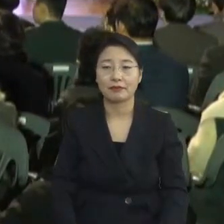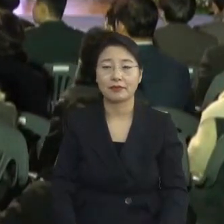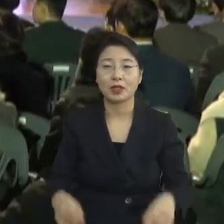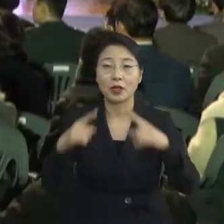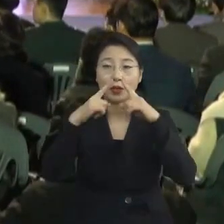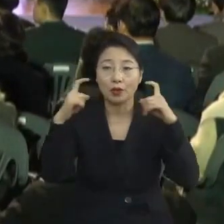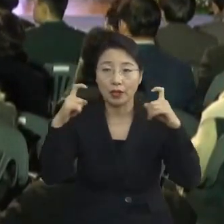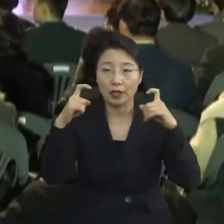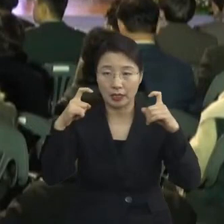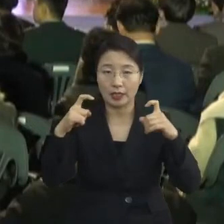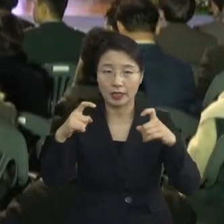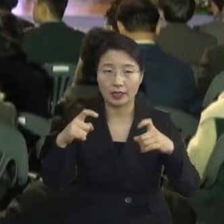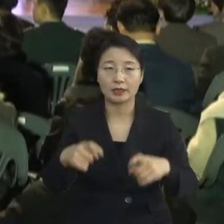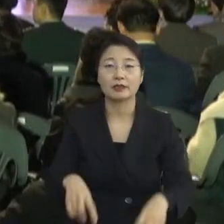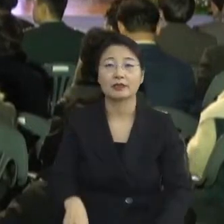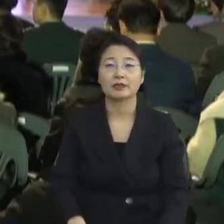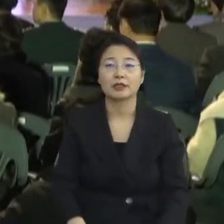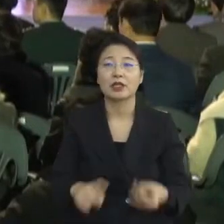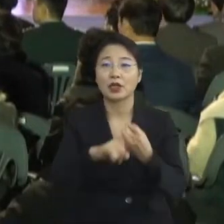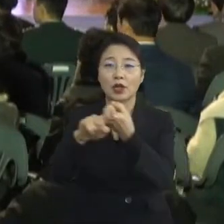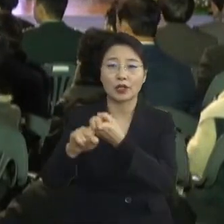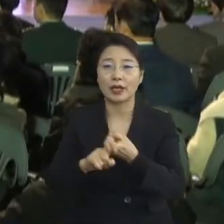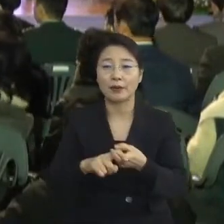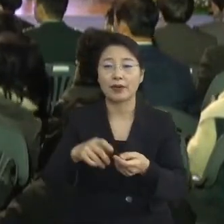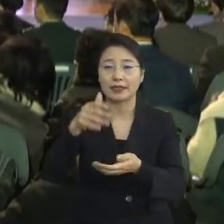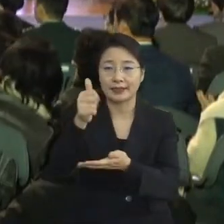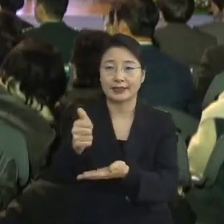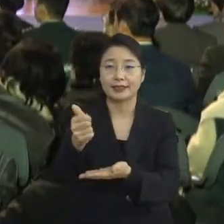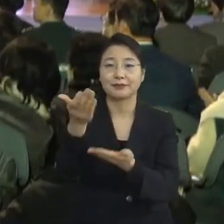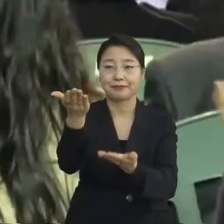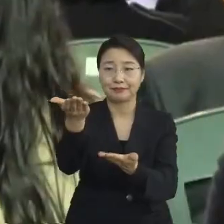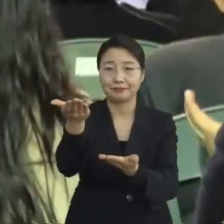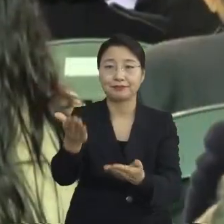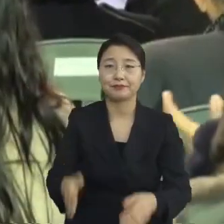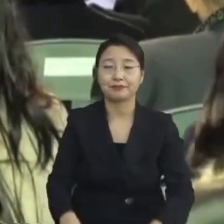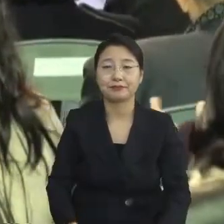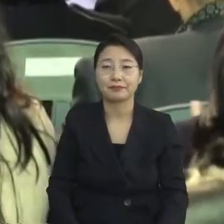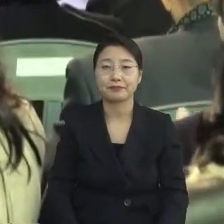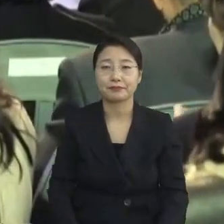동대문구 통장연합회 김학수 회장님 참석하셨습니다.